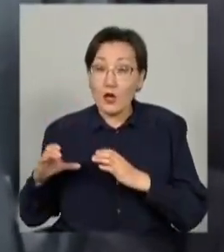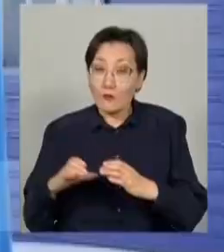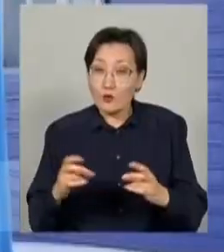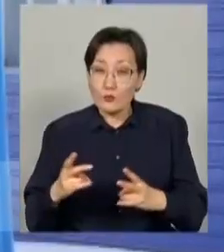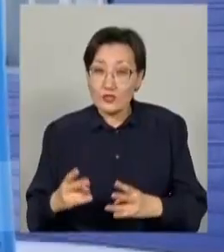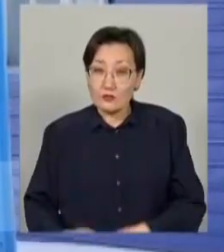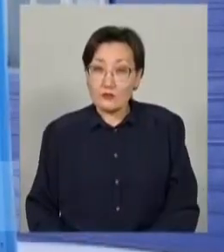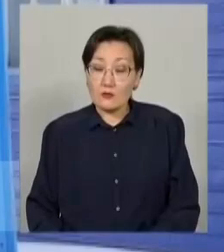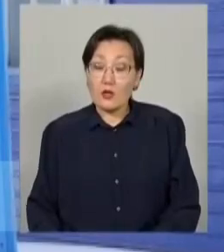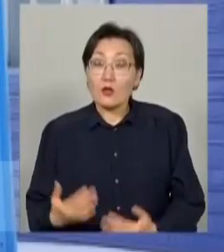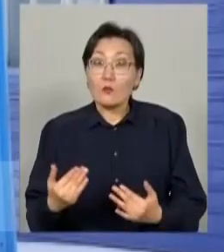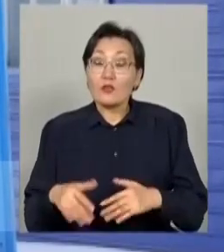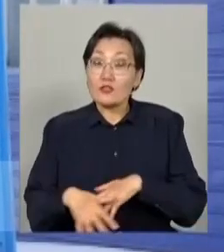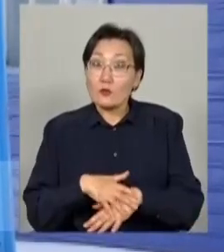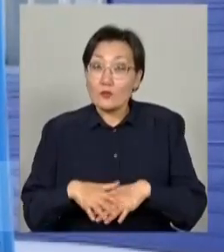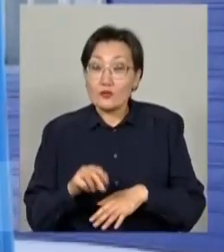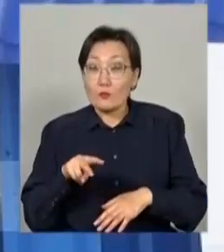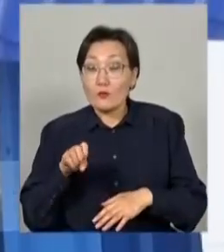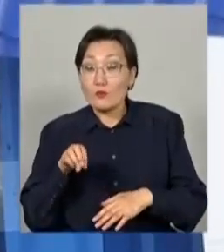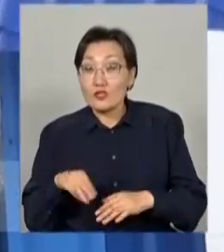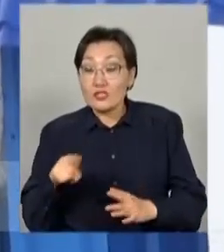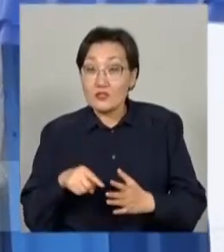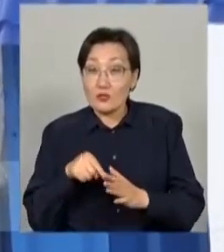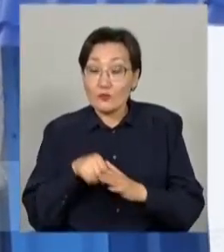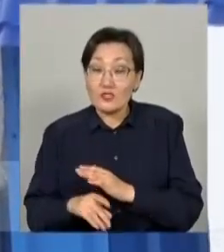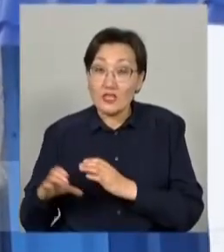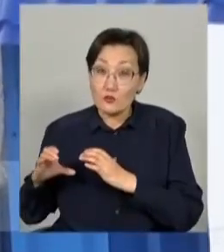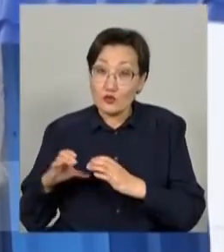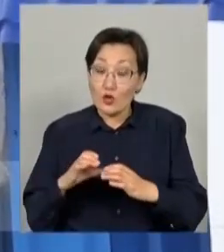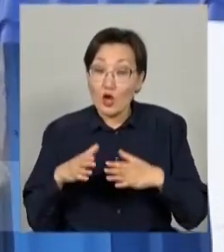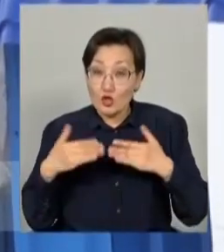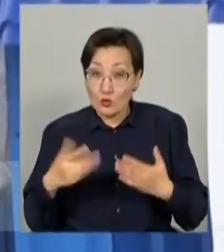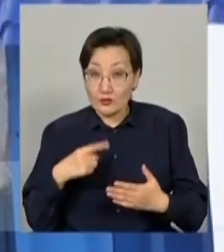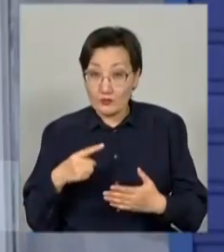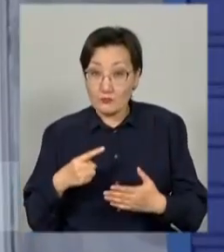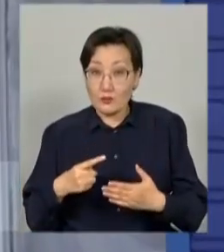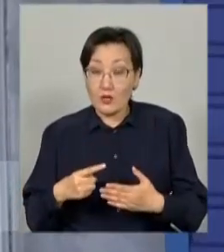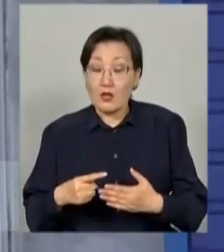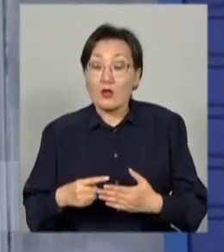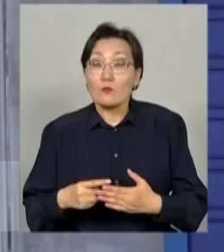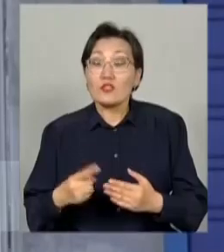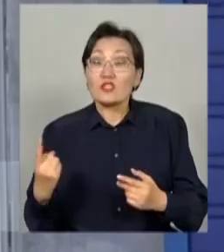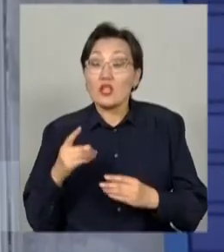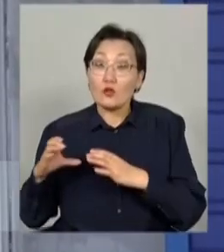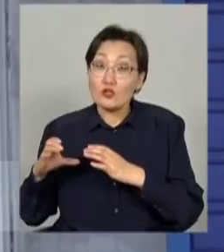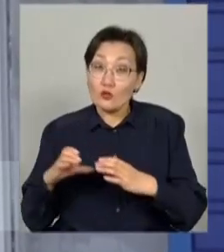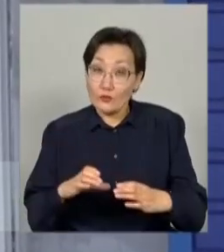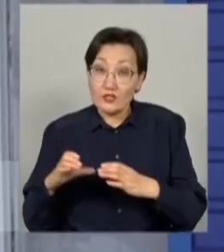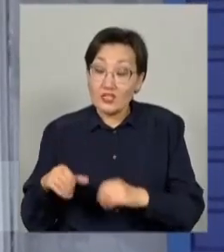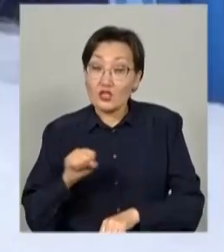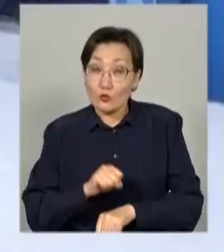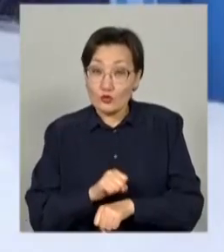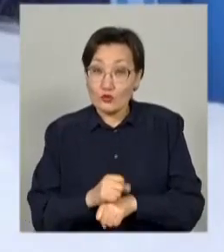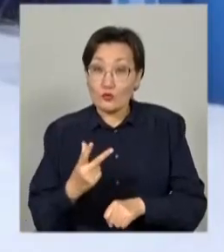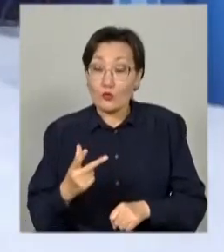керек. Олаздай тұрғындар Мамлют қаласының ішінде қатынайтын автобустың жоғын айтады. Жүріп тұрған жалғыз қоғамдық көліктің